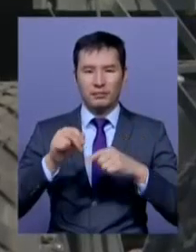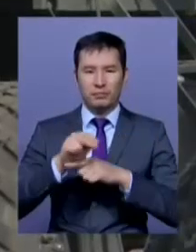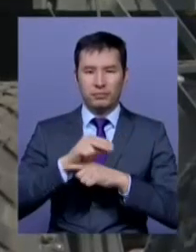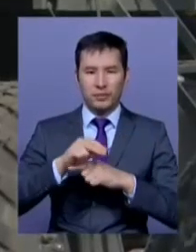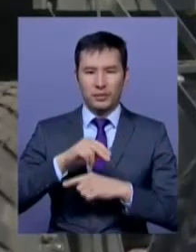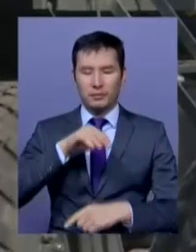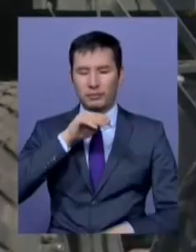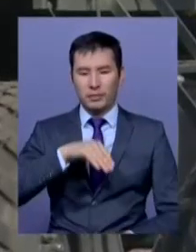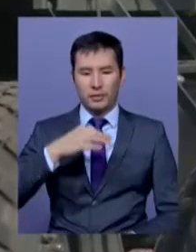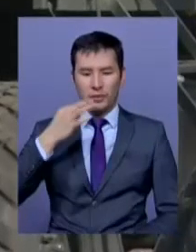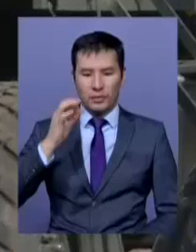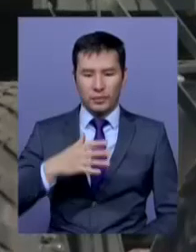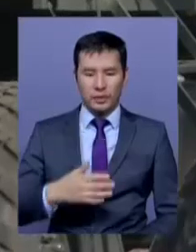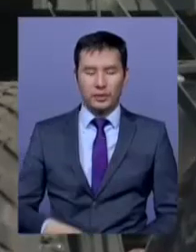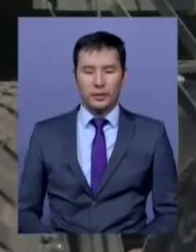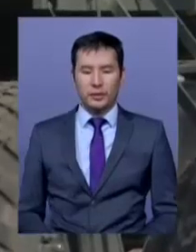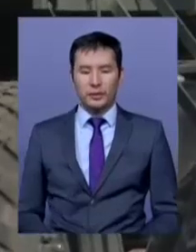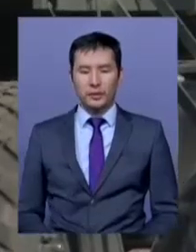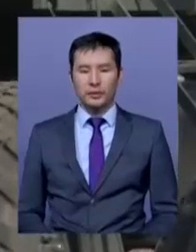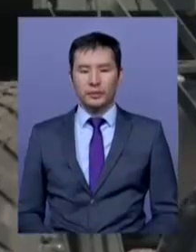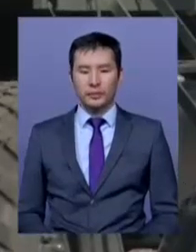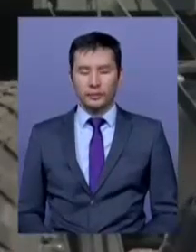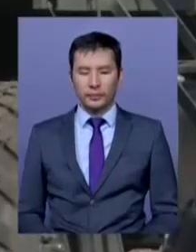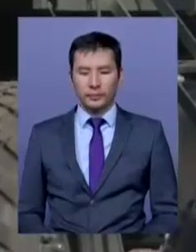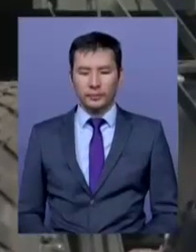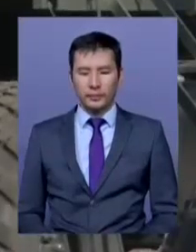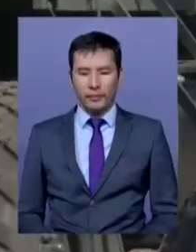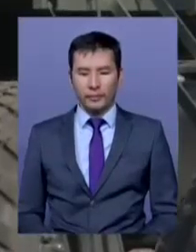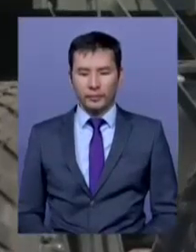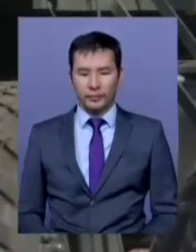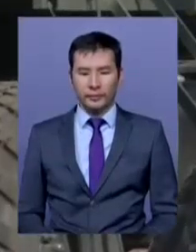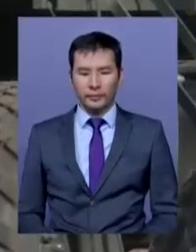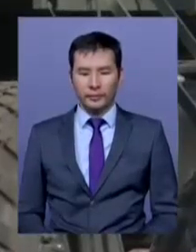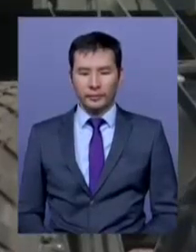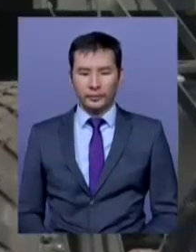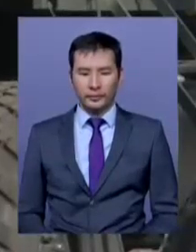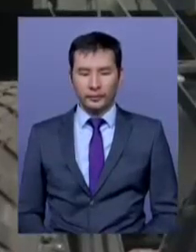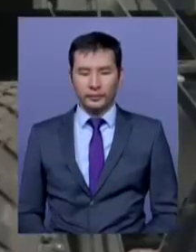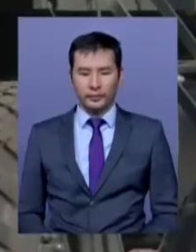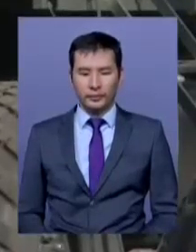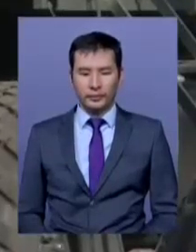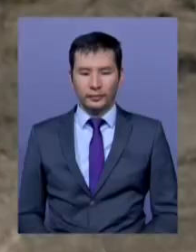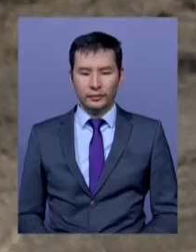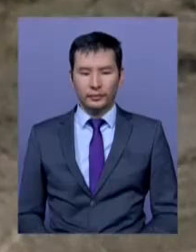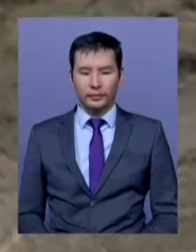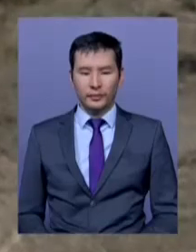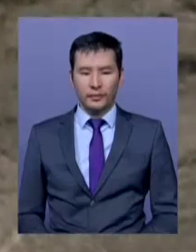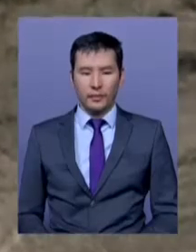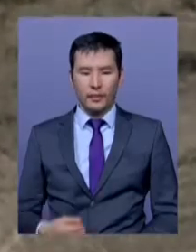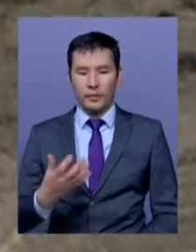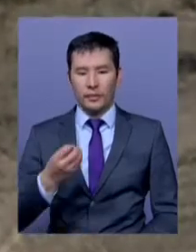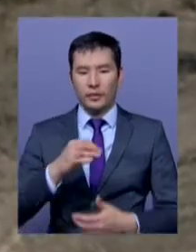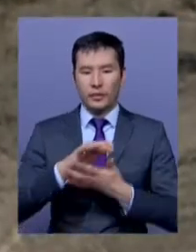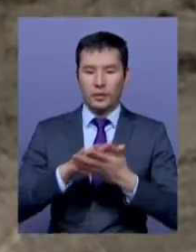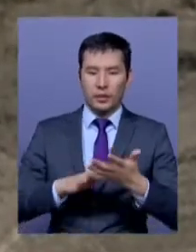сосын аккумуляторщик болады бізде, дезинфекторщик, машина келген кезде ең алдымен дезинфектор жасайды. Шапшаңдықпен